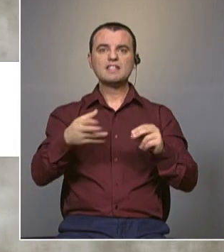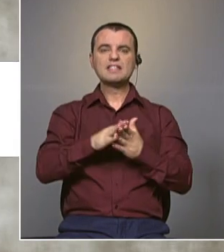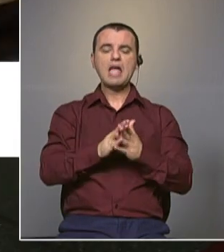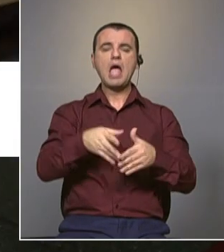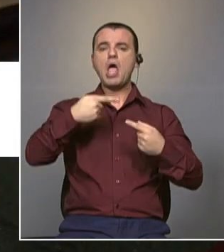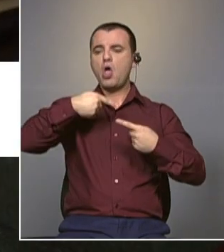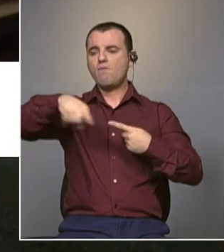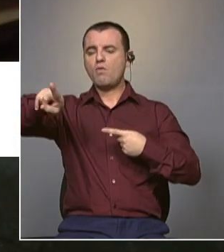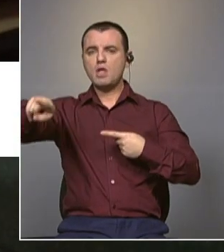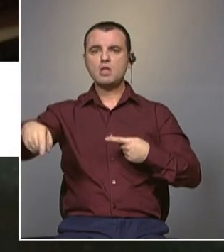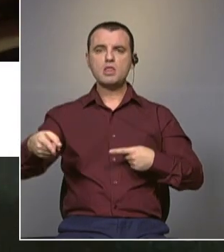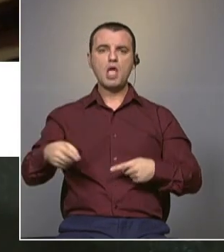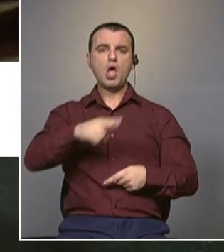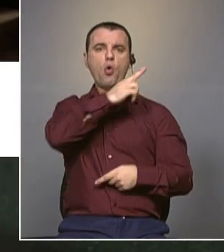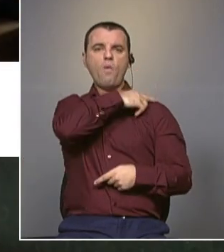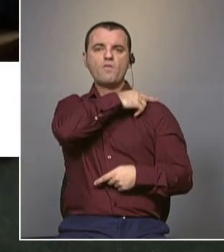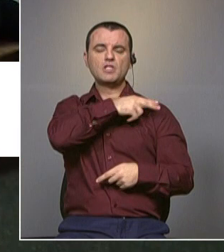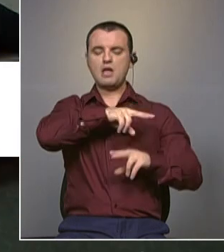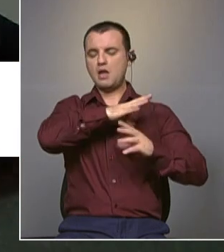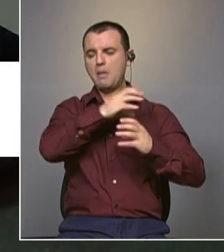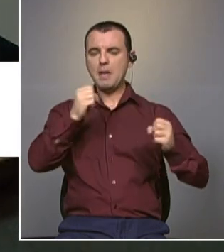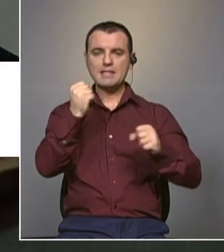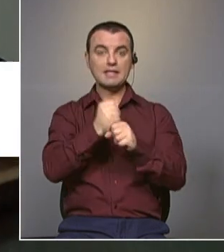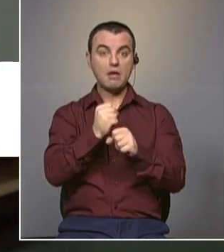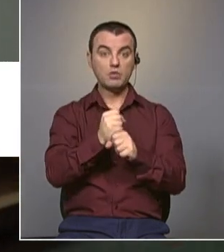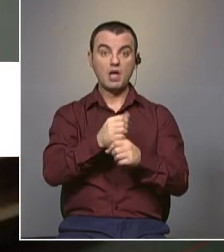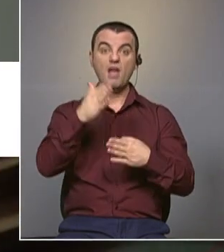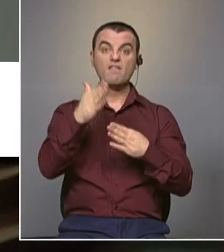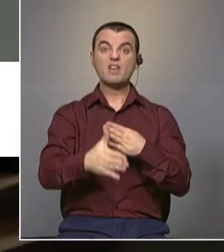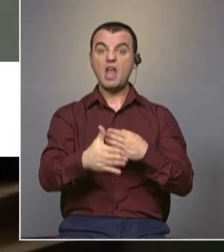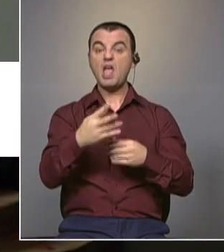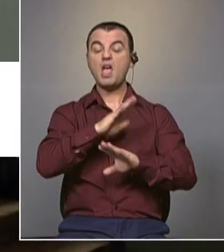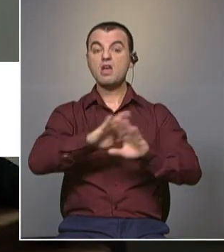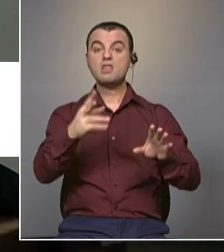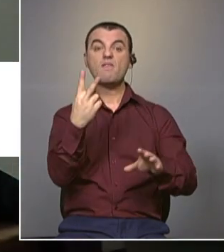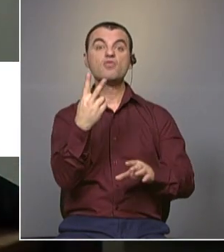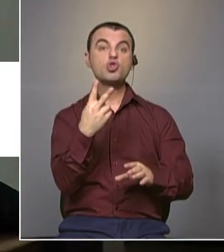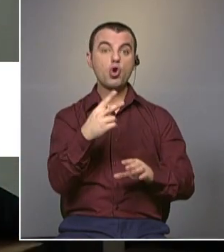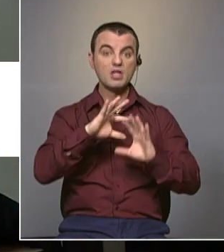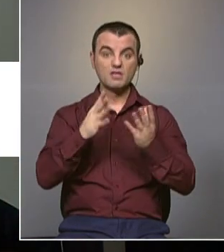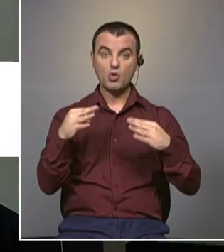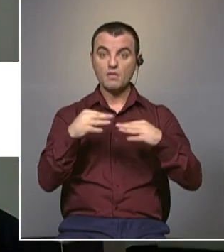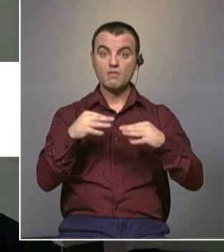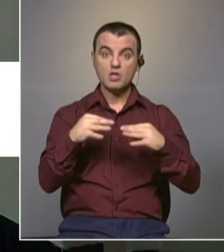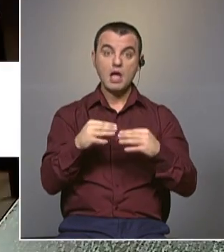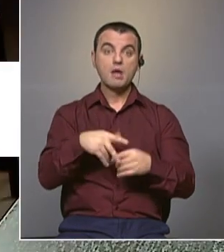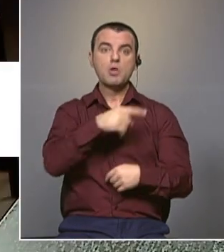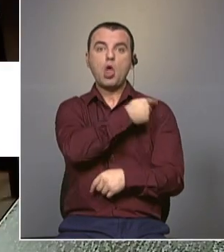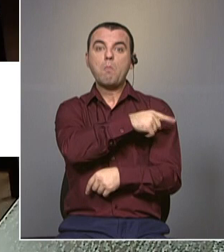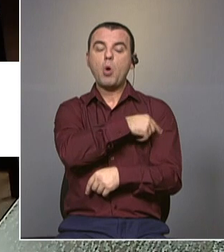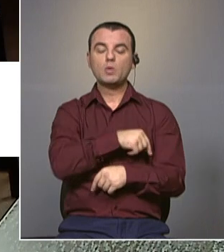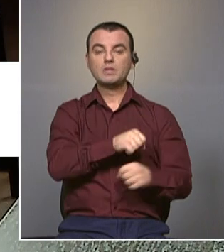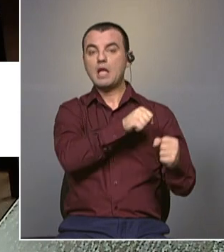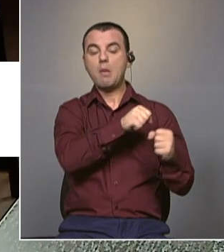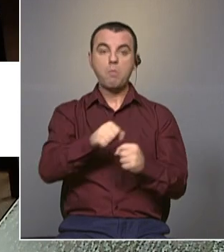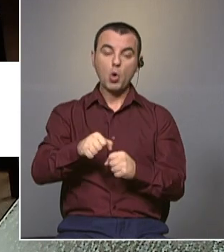Втората световна е имало военна болница за съветските войници. След това приют за деца от Югославия. По-късно тук са положени